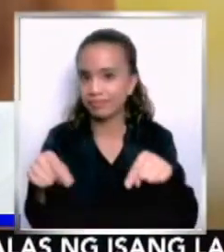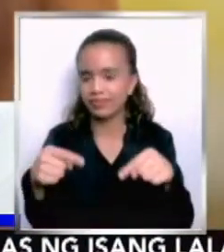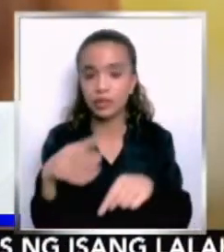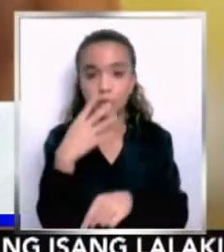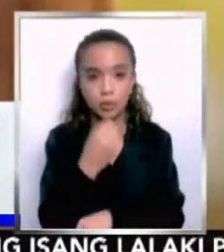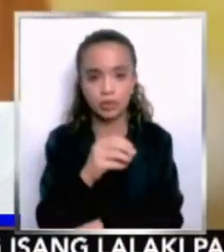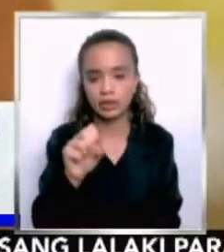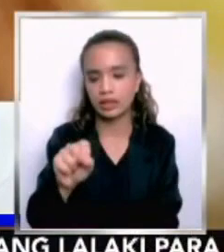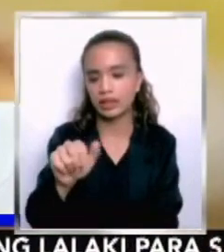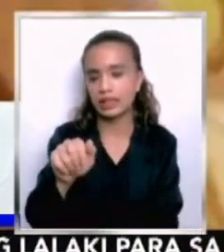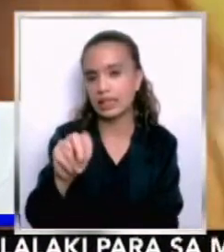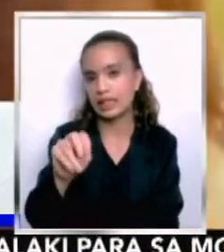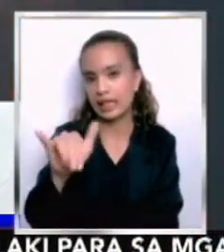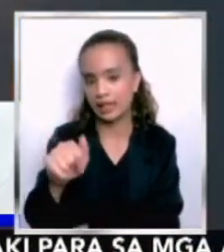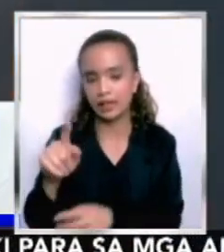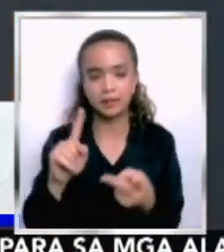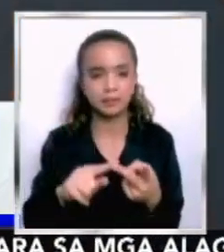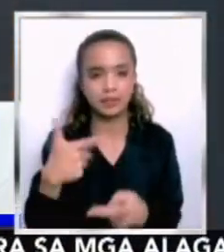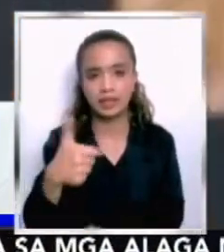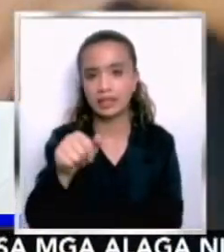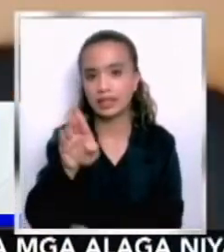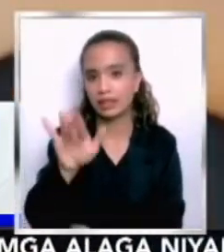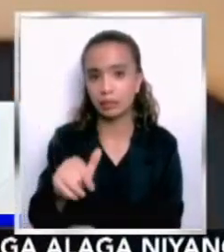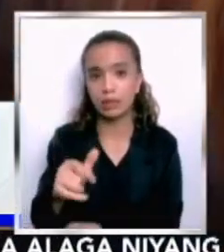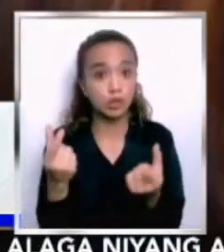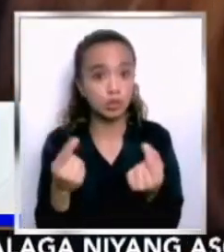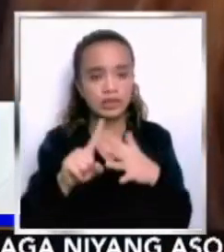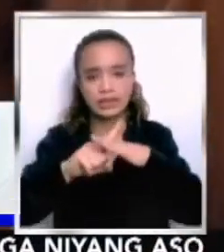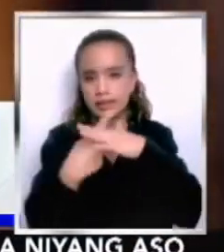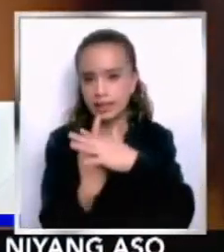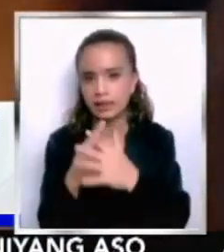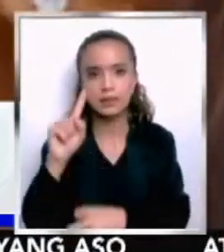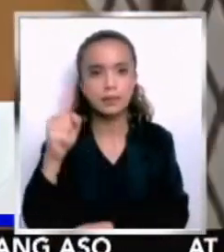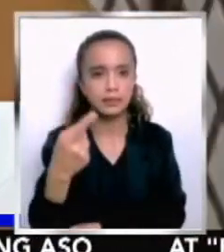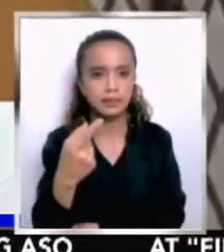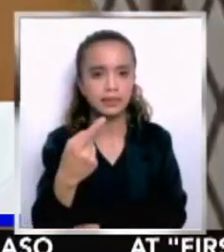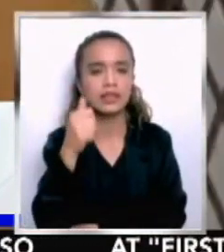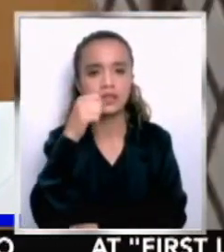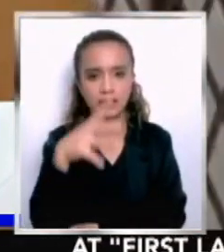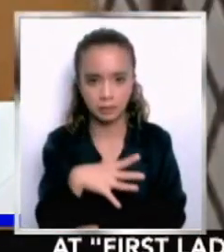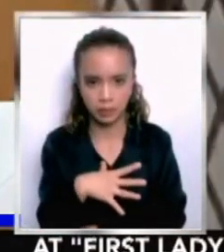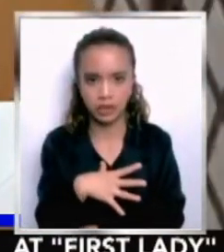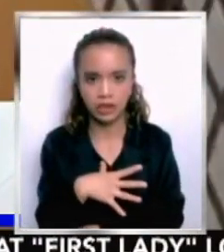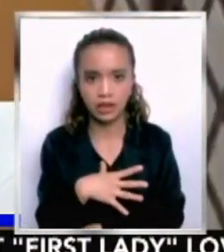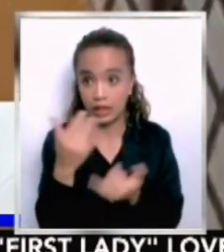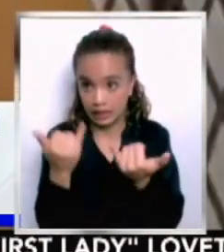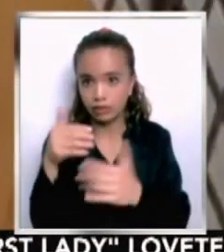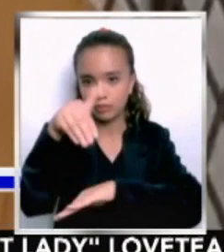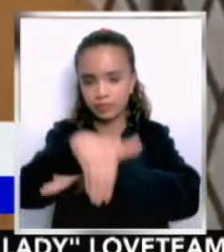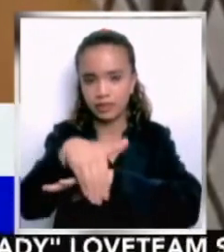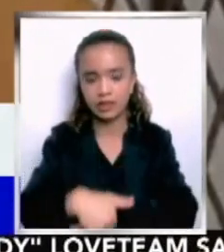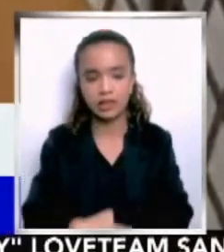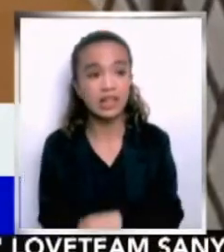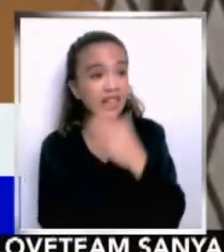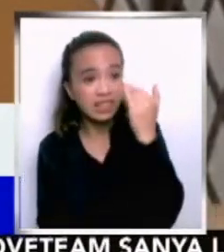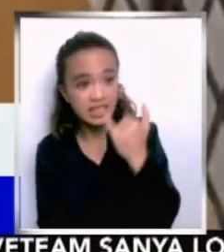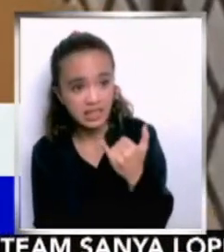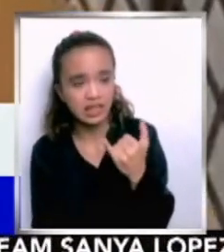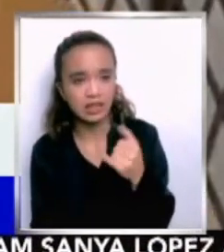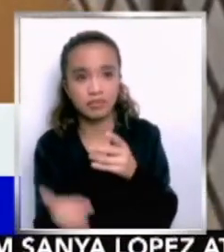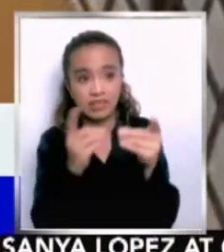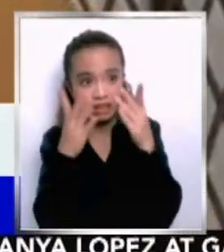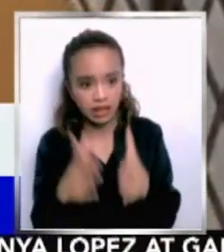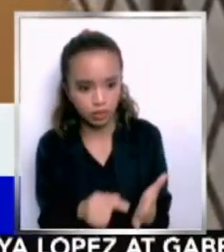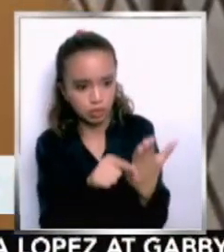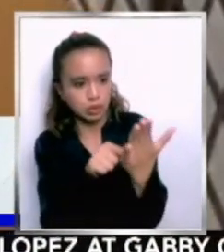Gabby Concepcion sa pagsisimula ng First Lady ngayong gabi. Kasi si Direk LA pinapanood sa amin yung ibang mga snippets.